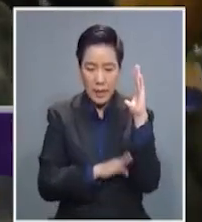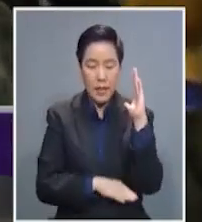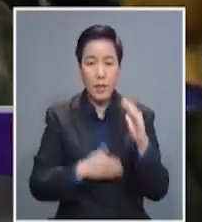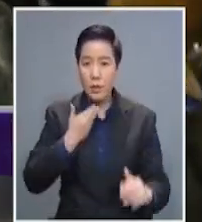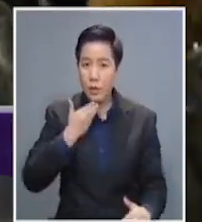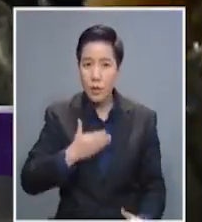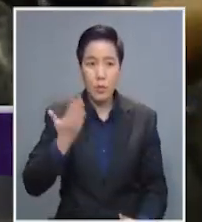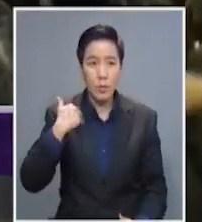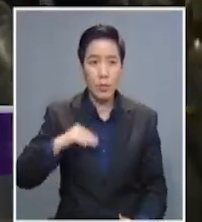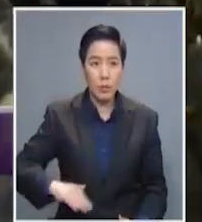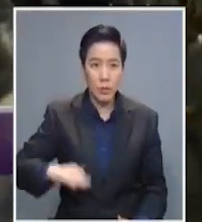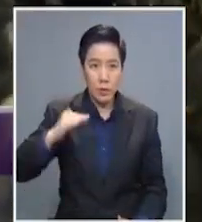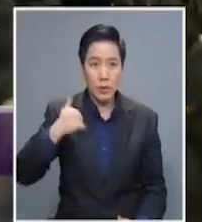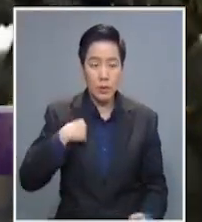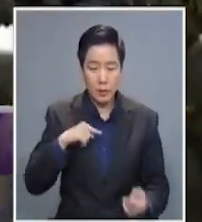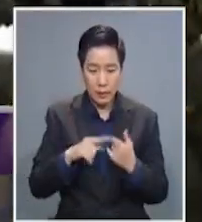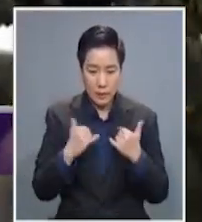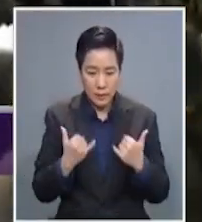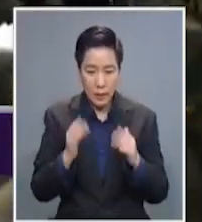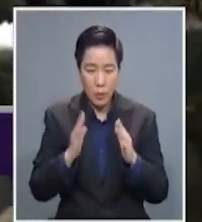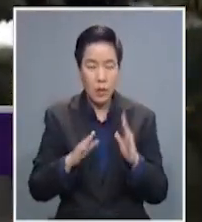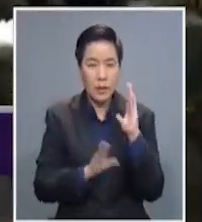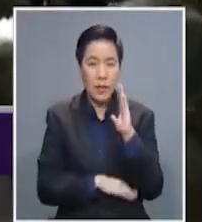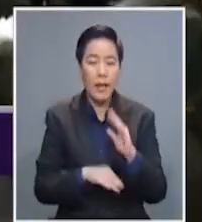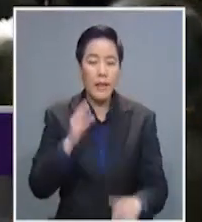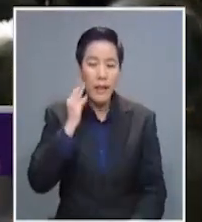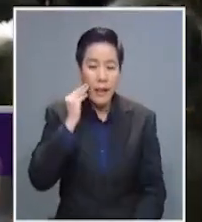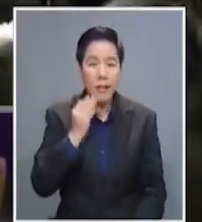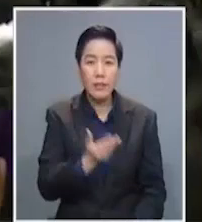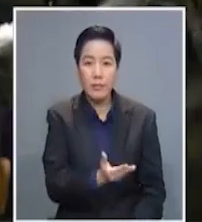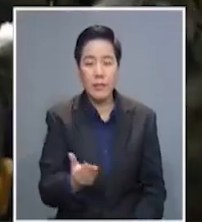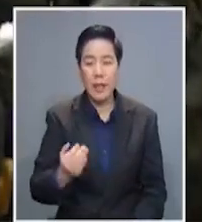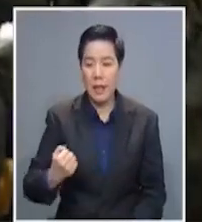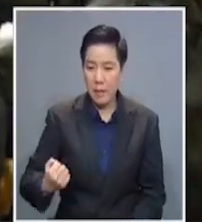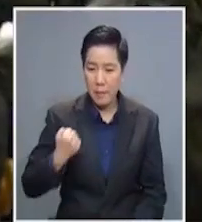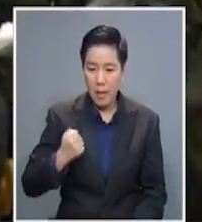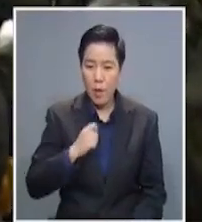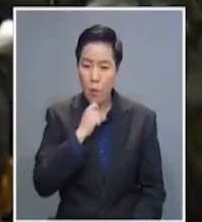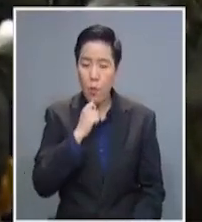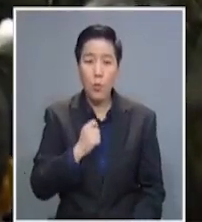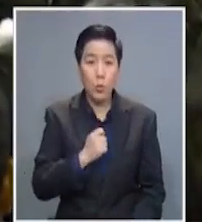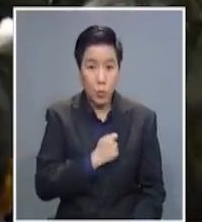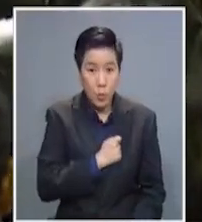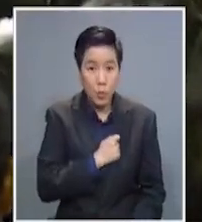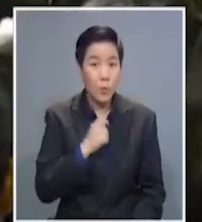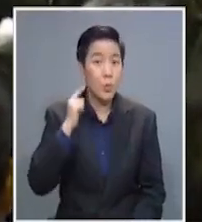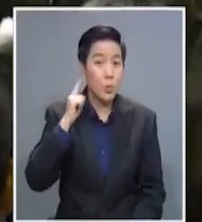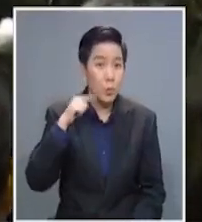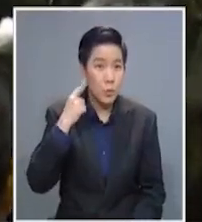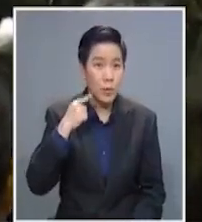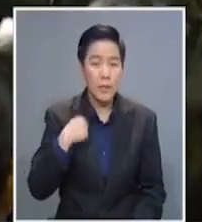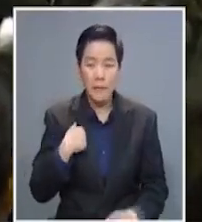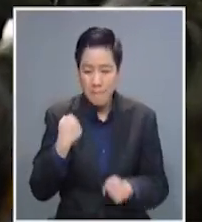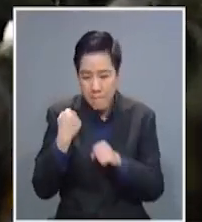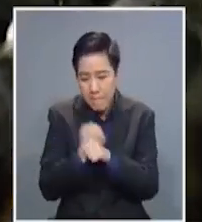ก็ชมคนใต้น่ารักเนี่ยเข้มแข็งอดทนผู้หญิงก็พลังงานแข็